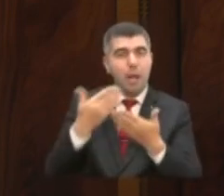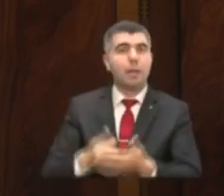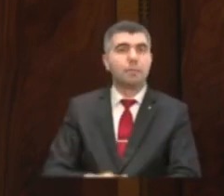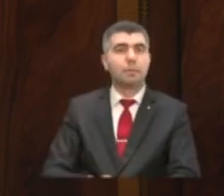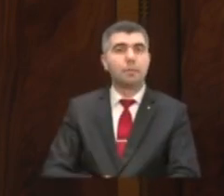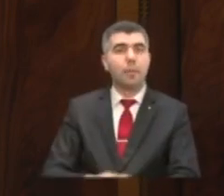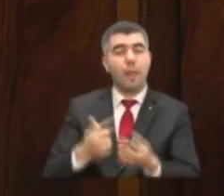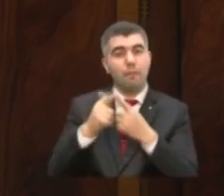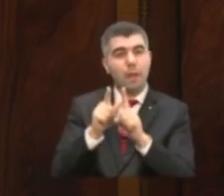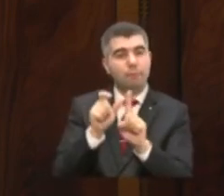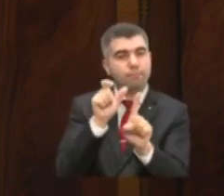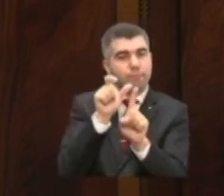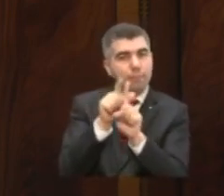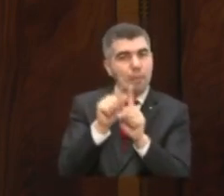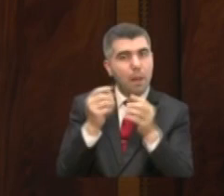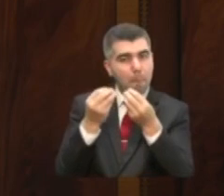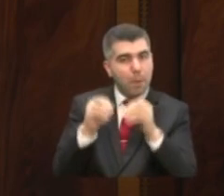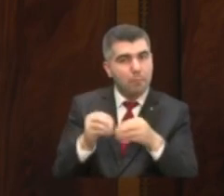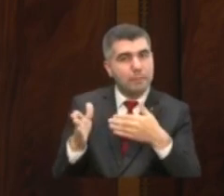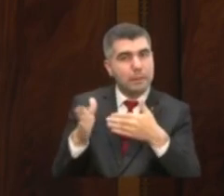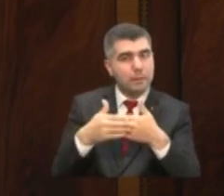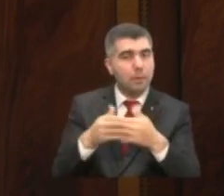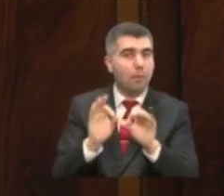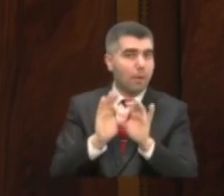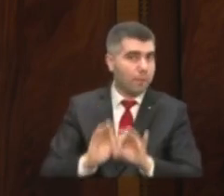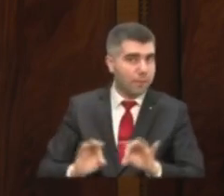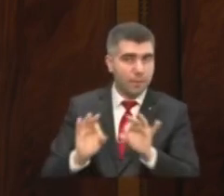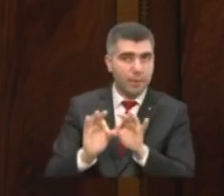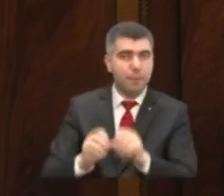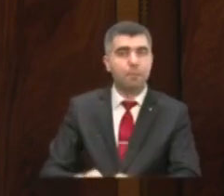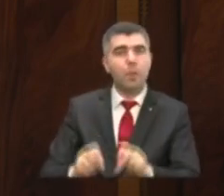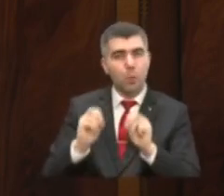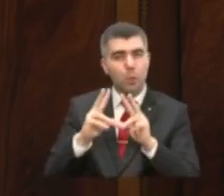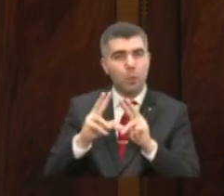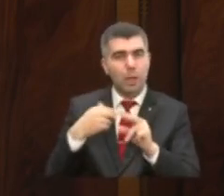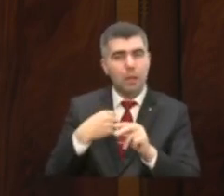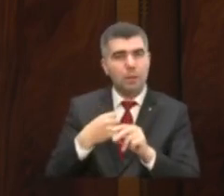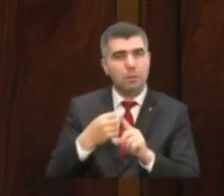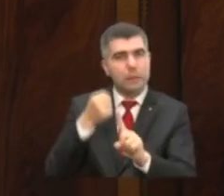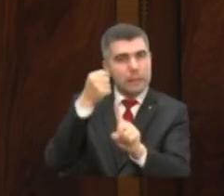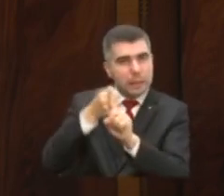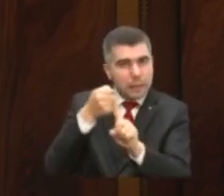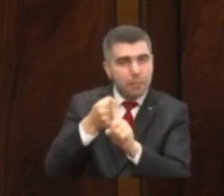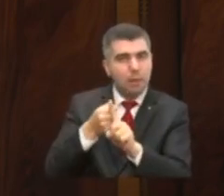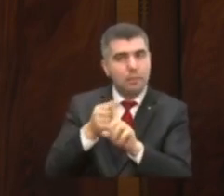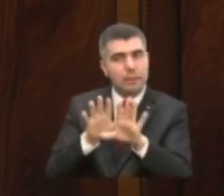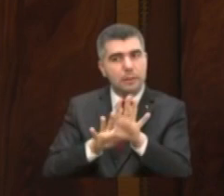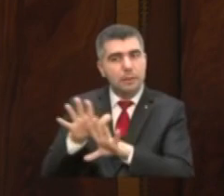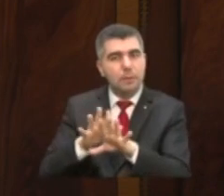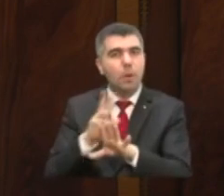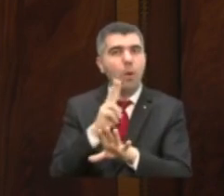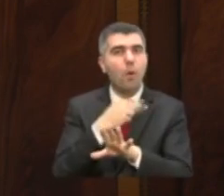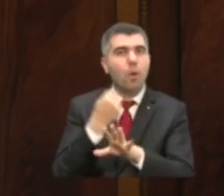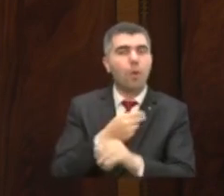المغربية وحمايتها من الإفلاس، احنا واعين بأنه هذا المجال ضروري نخدم فيه وخدمت فيه الحكومة.